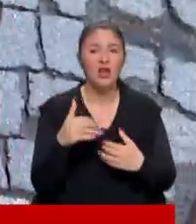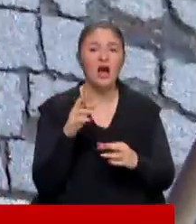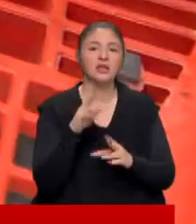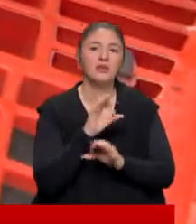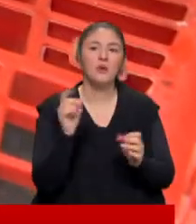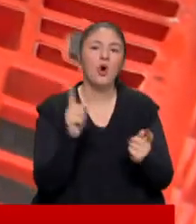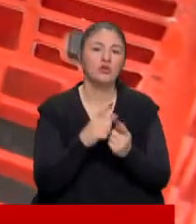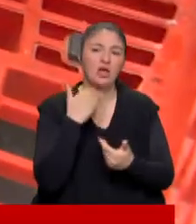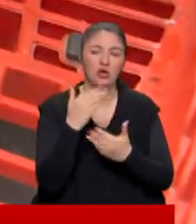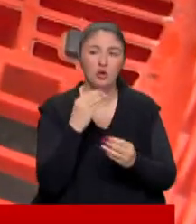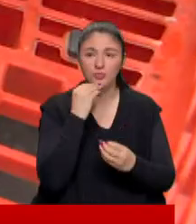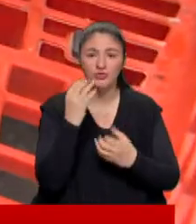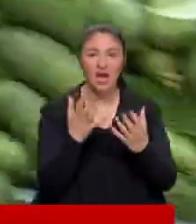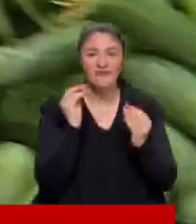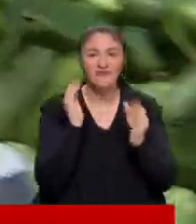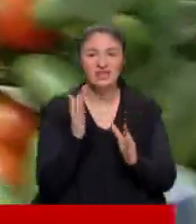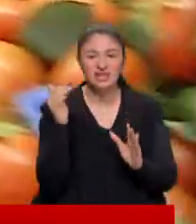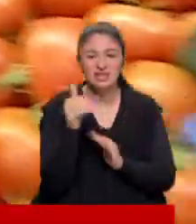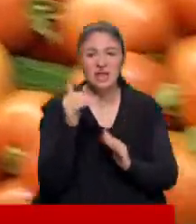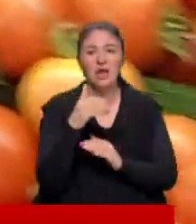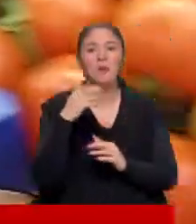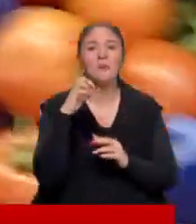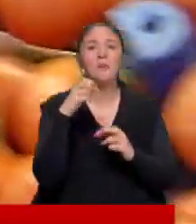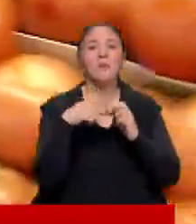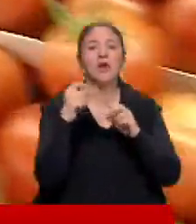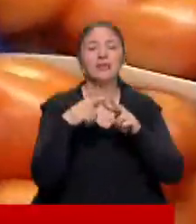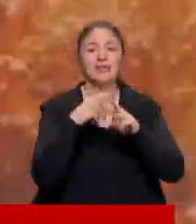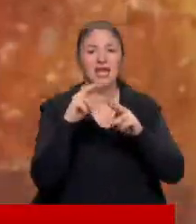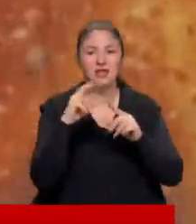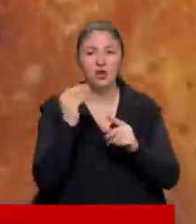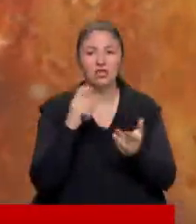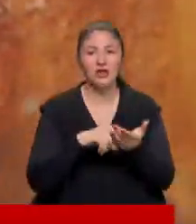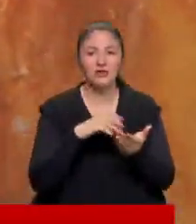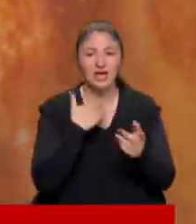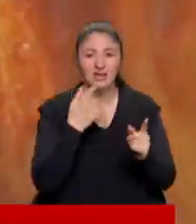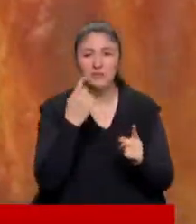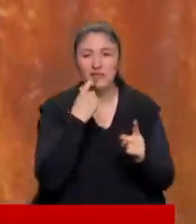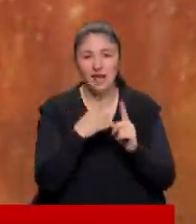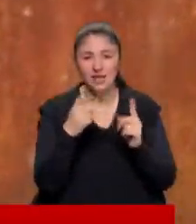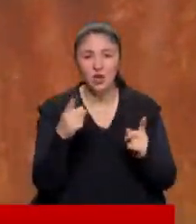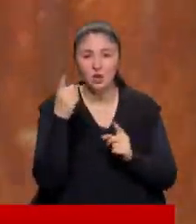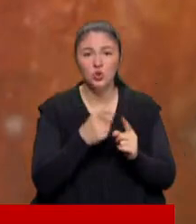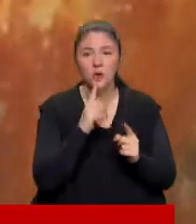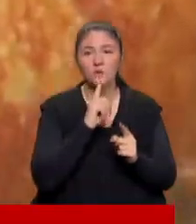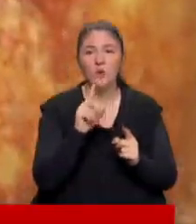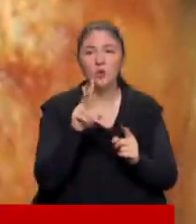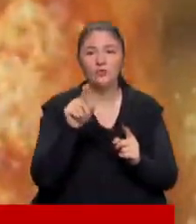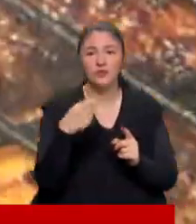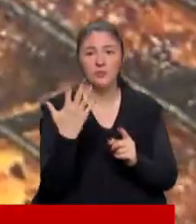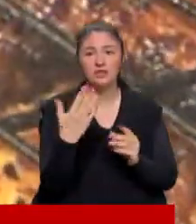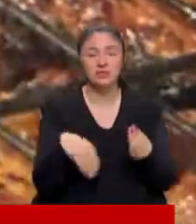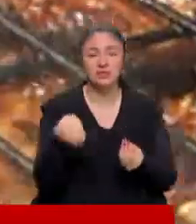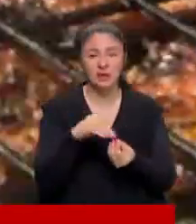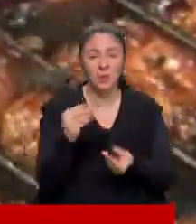adeta özetliyor. Mutfağa en çok giren protein kalemlerinden biri olan tavuk eti bir yılda